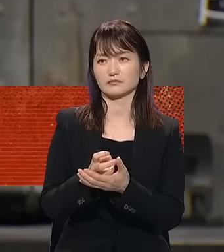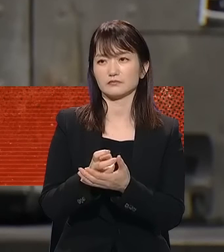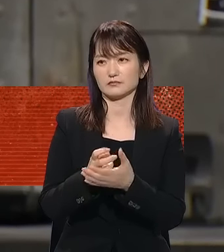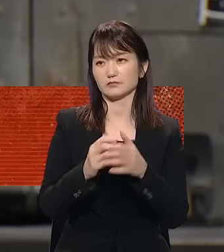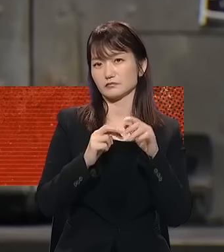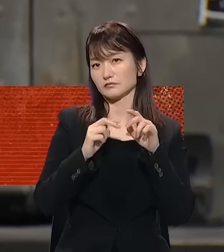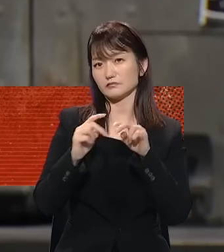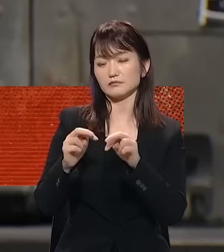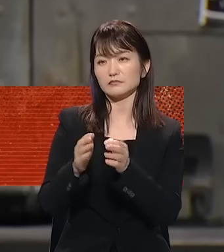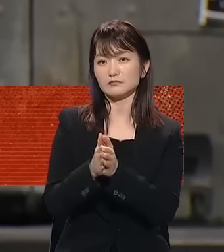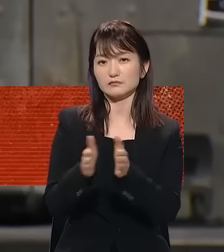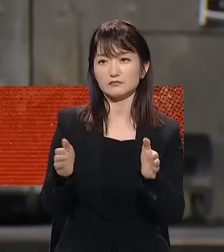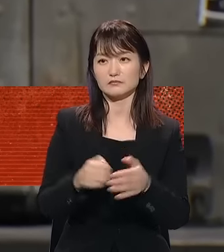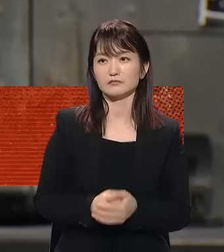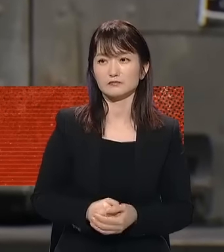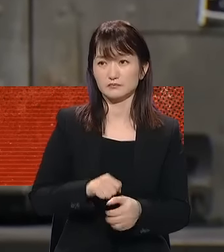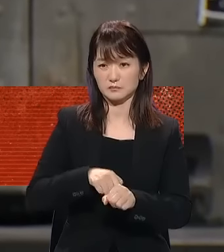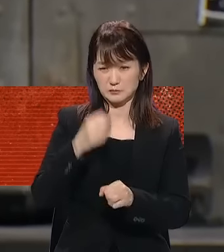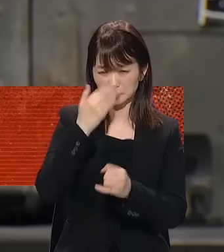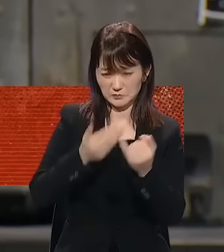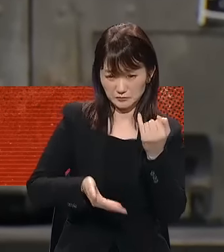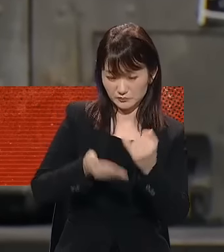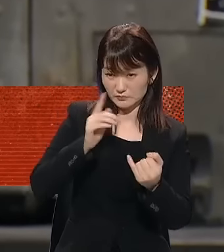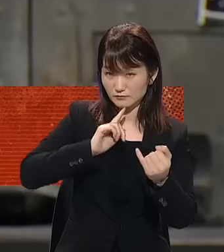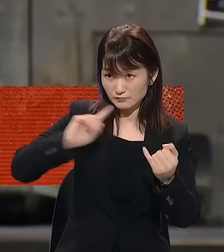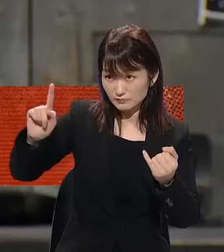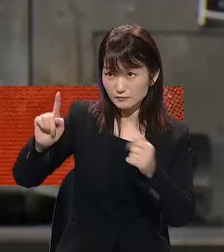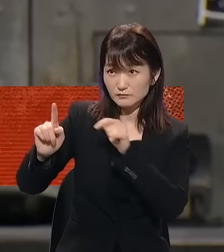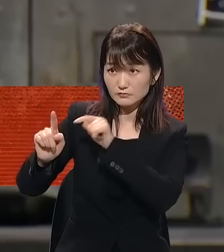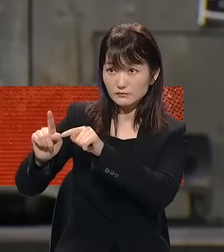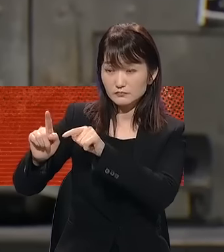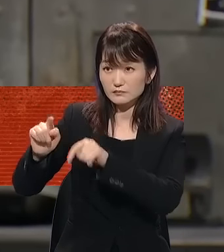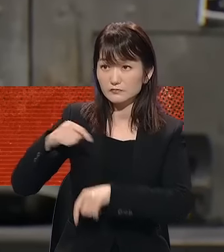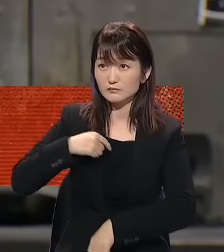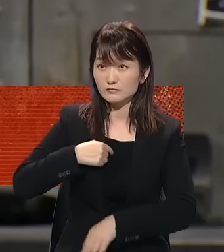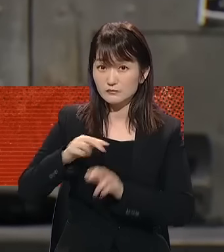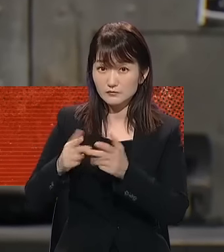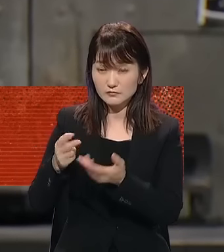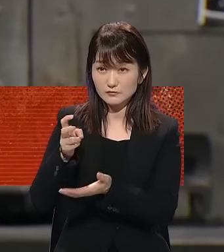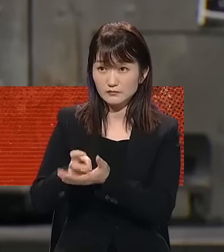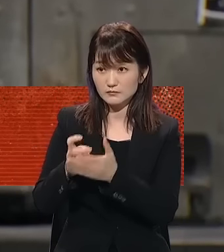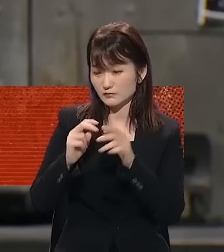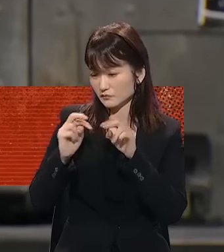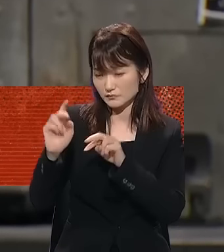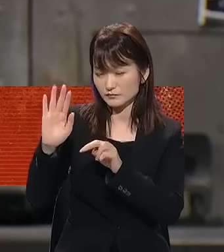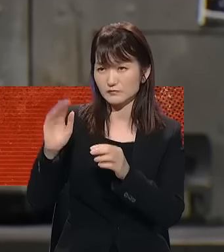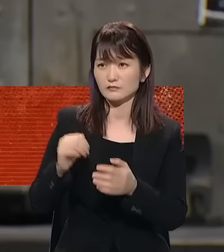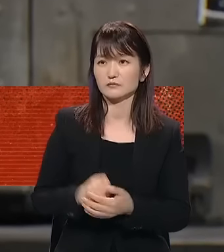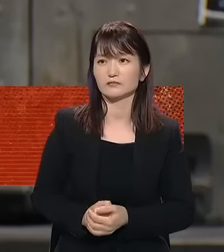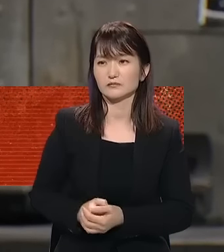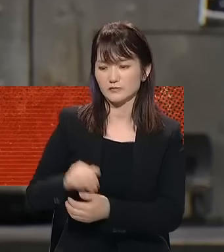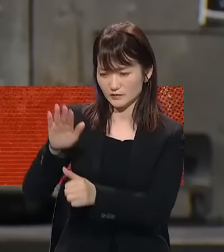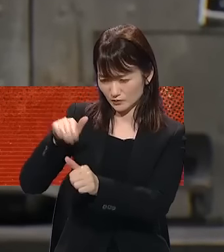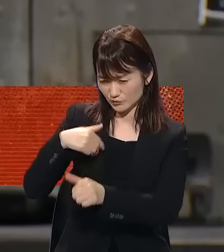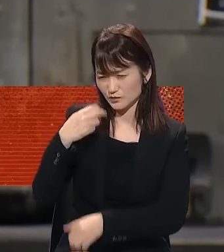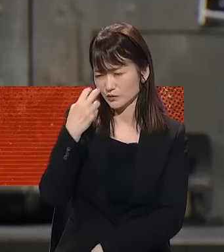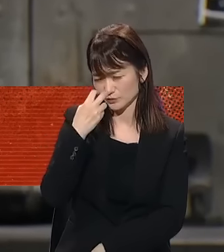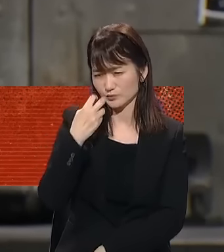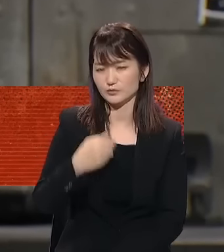했는데 지금 강제추행으로 고소된 상황이거든요. 예. 고소됐으면 본인이 법적 다툼을 하는 게 아니고 피고소인 신분으로 조사를 받는